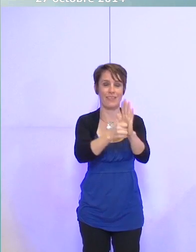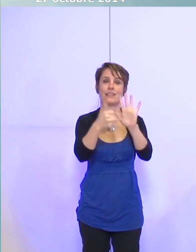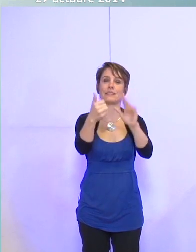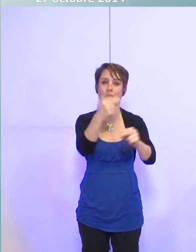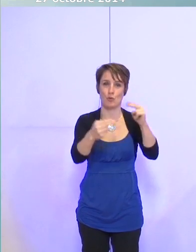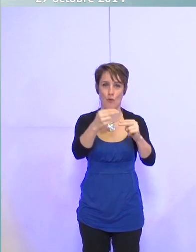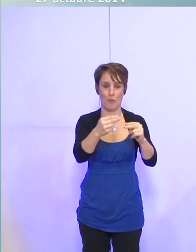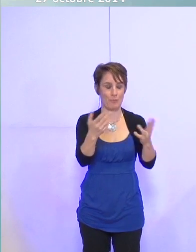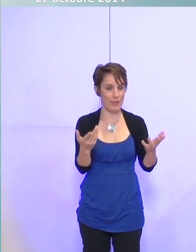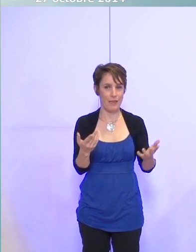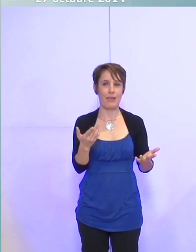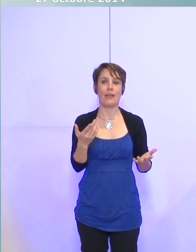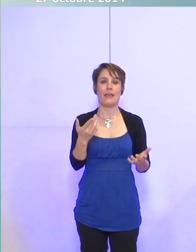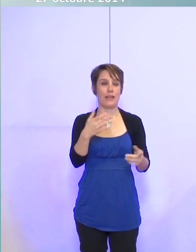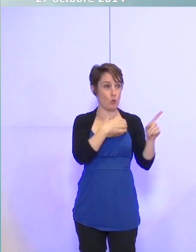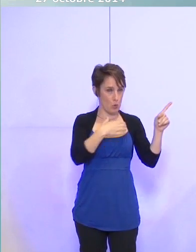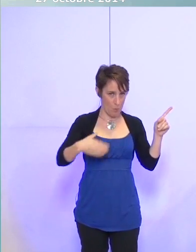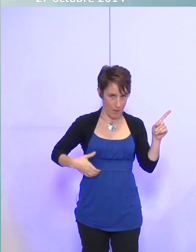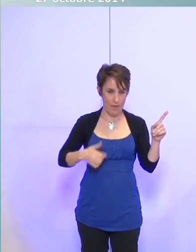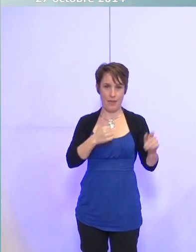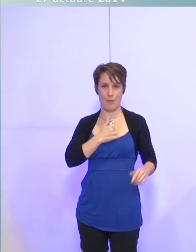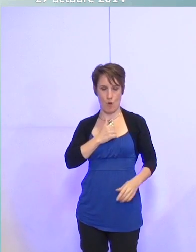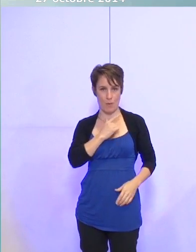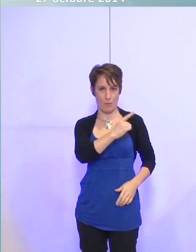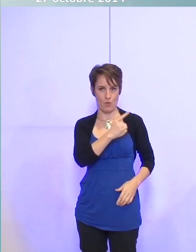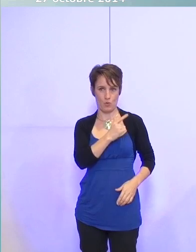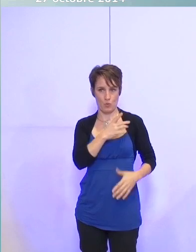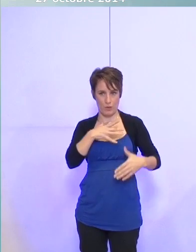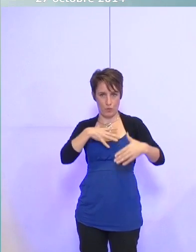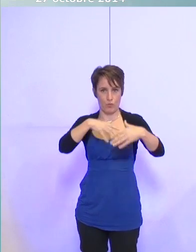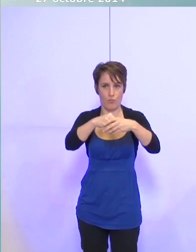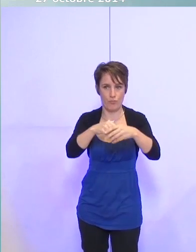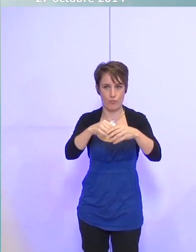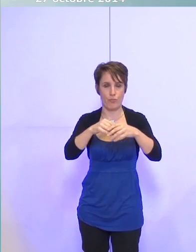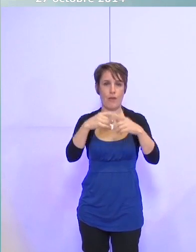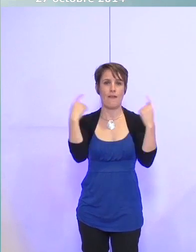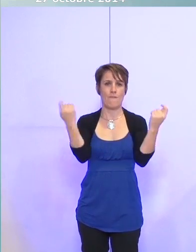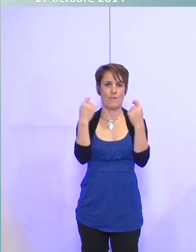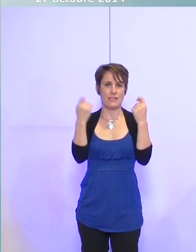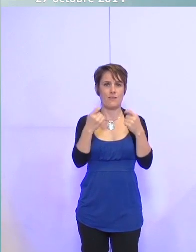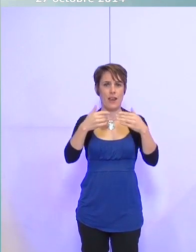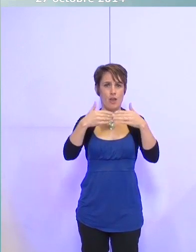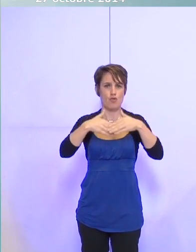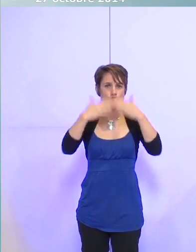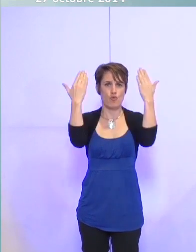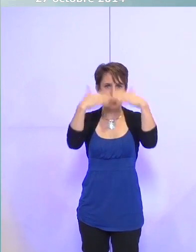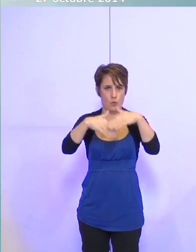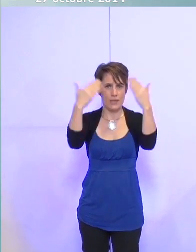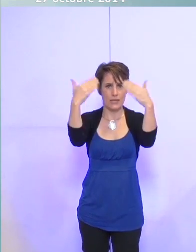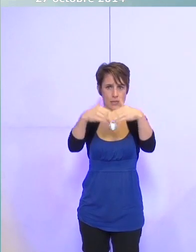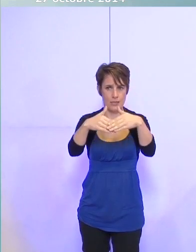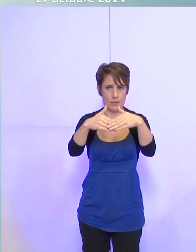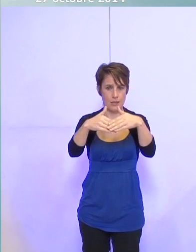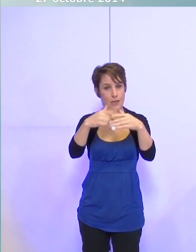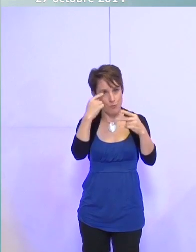Le maire et moi-même étions présents pendant le festival Jour et Nuit pour aussi annoncer une autre bonne